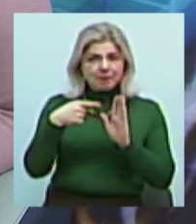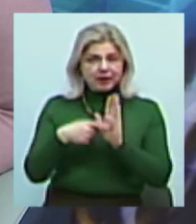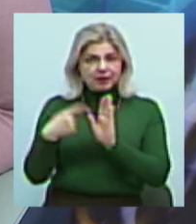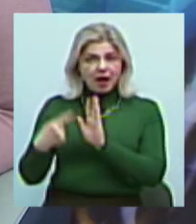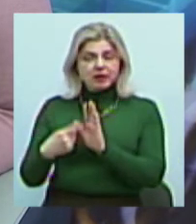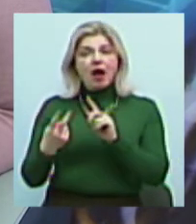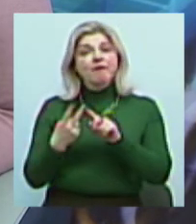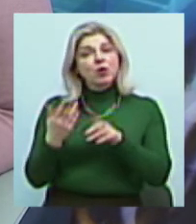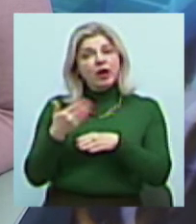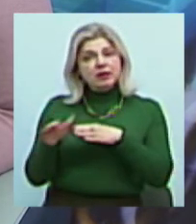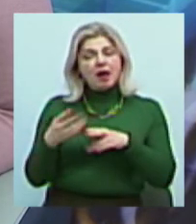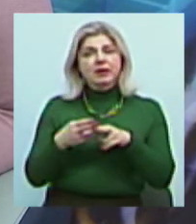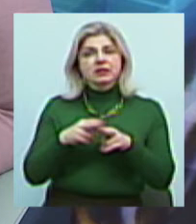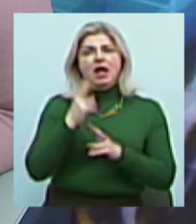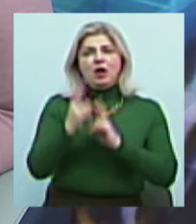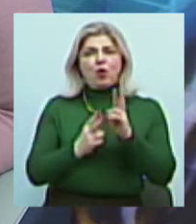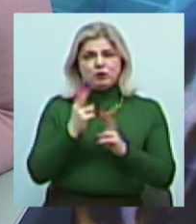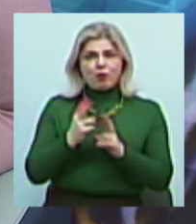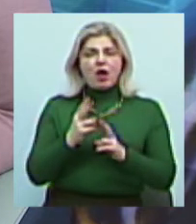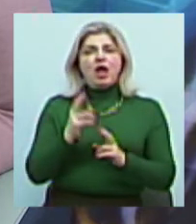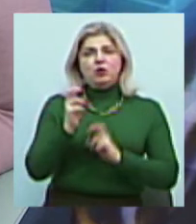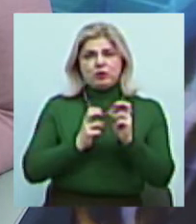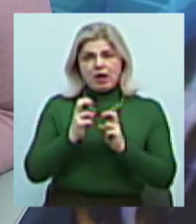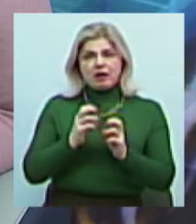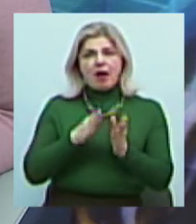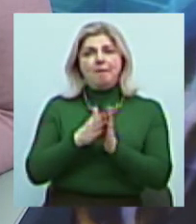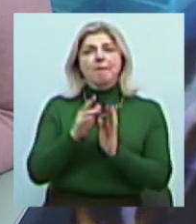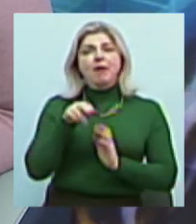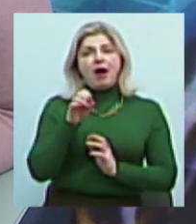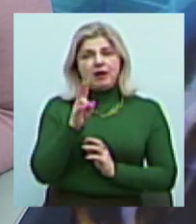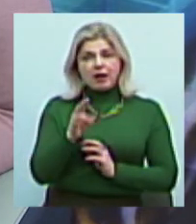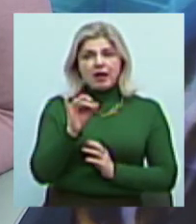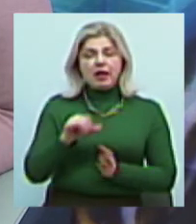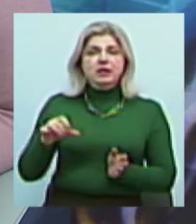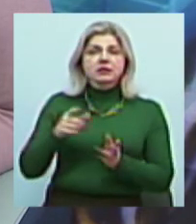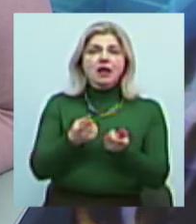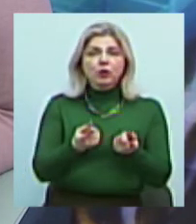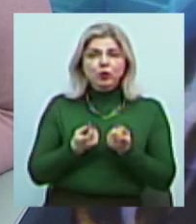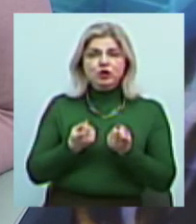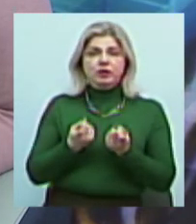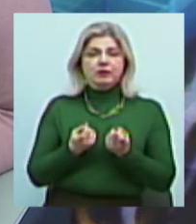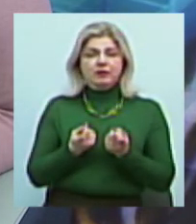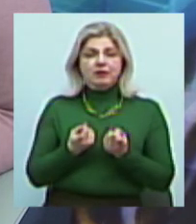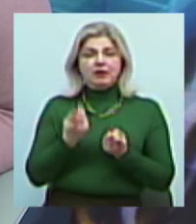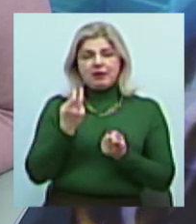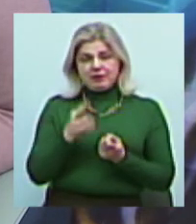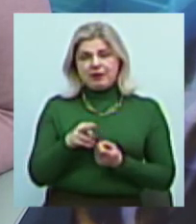етап – це саме розбудова індустріального парку та залучення суб'єктів, да, для